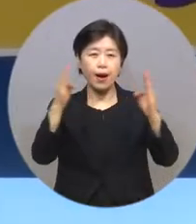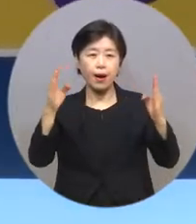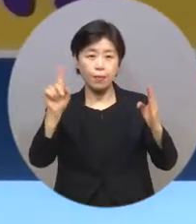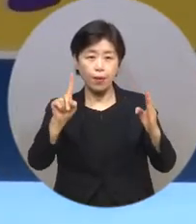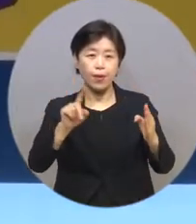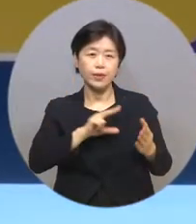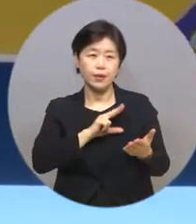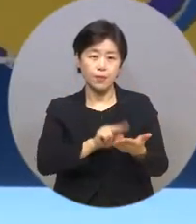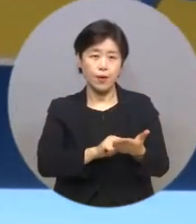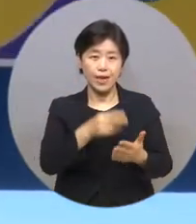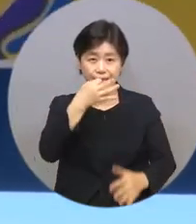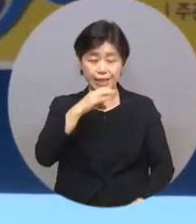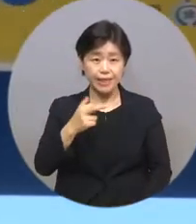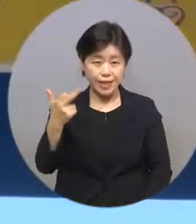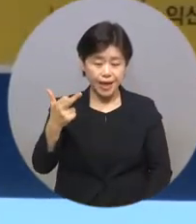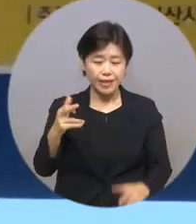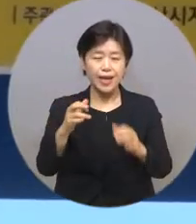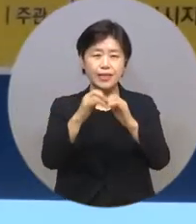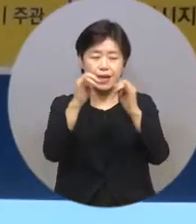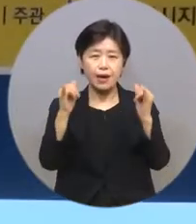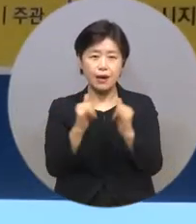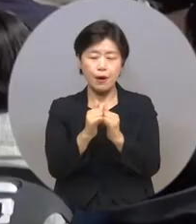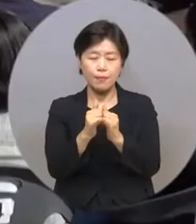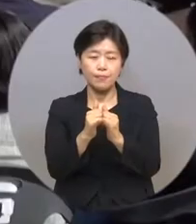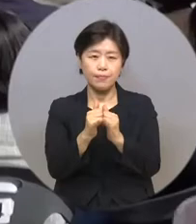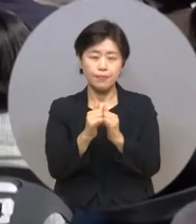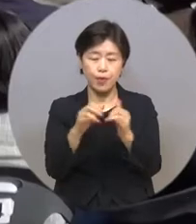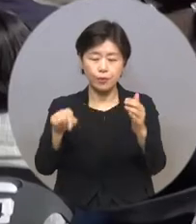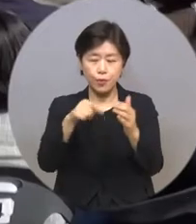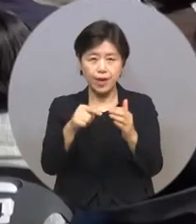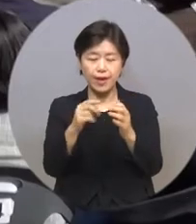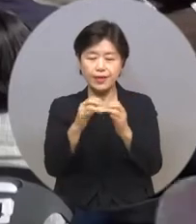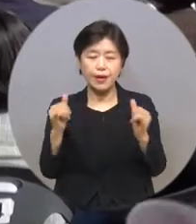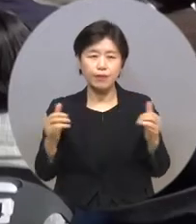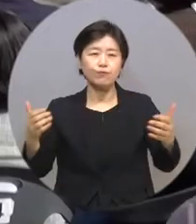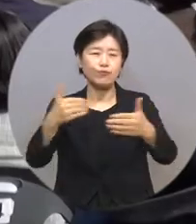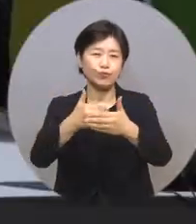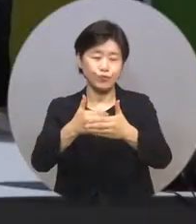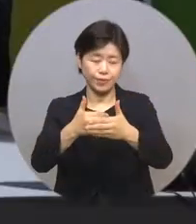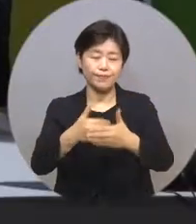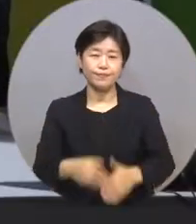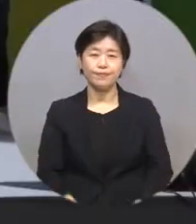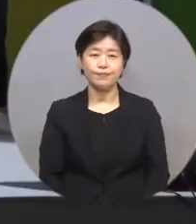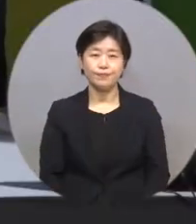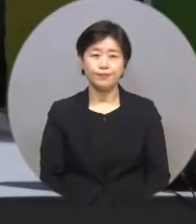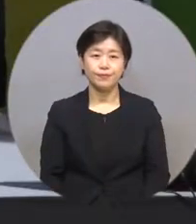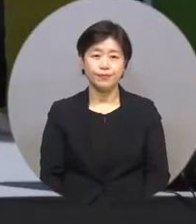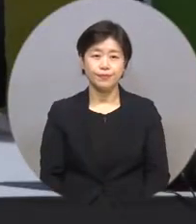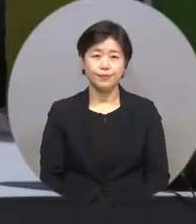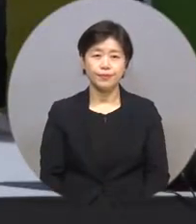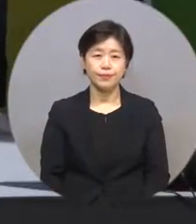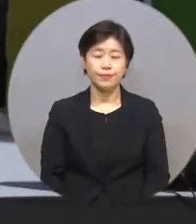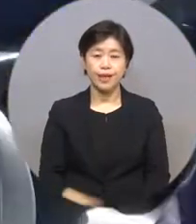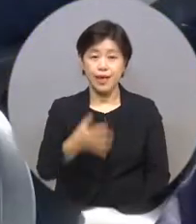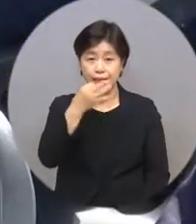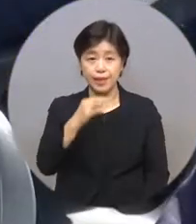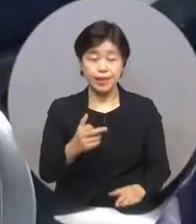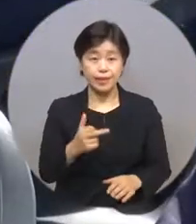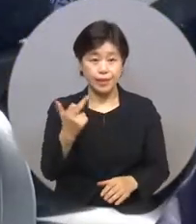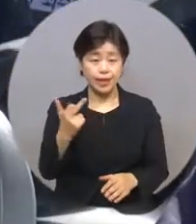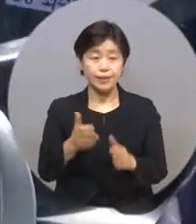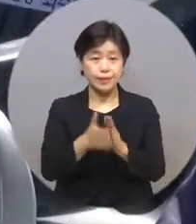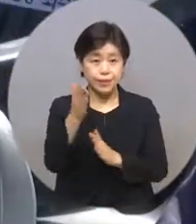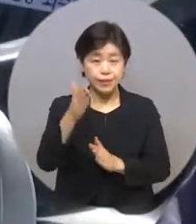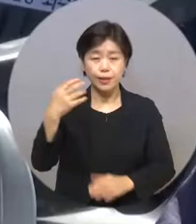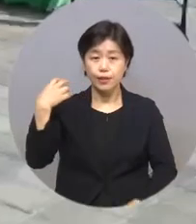슬로건을 주제로 사회복지 박람회를 개최했습니다 익산시가 주최하고 익산시 지역사회보장협의체가 주관하는